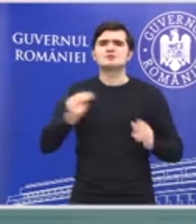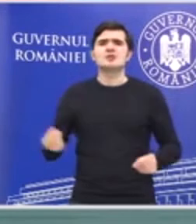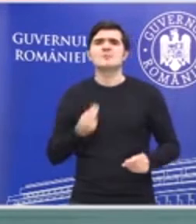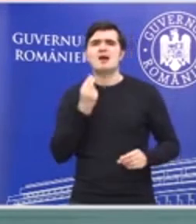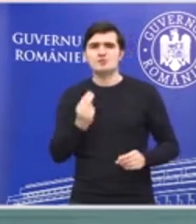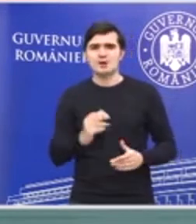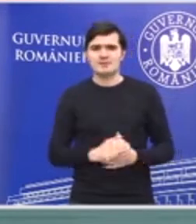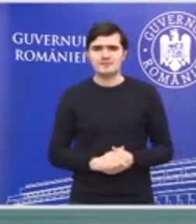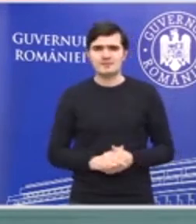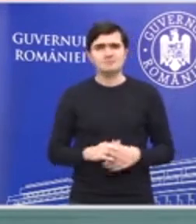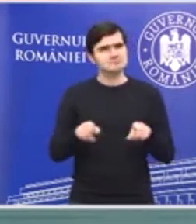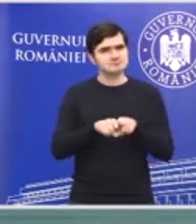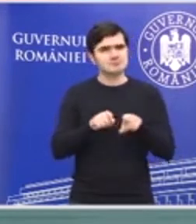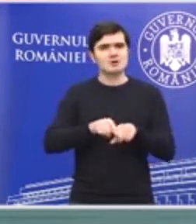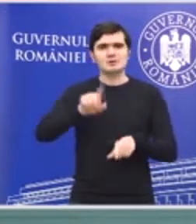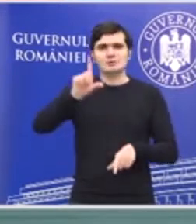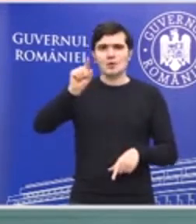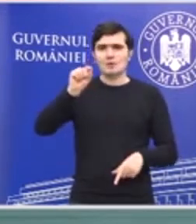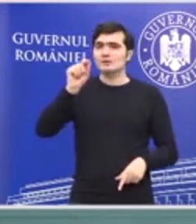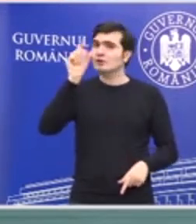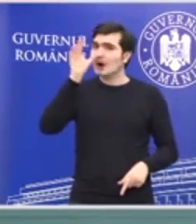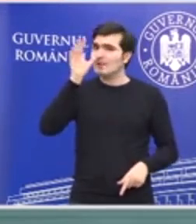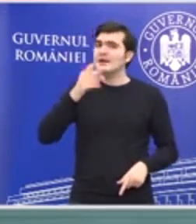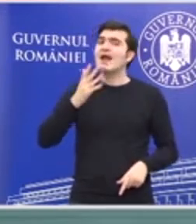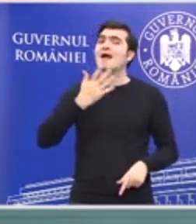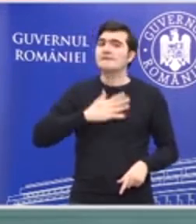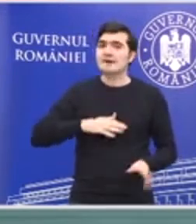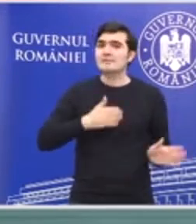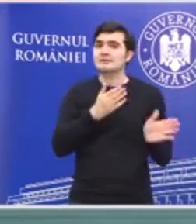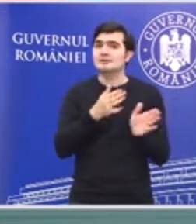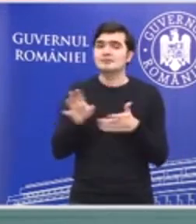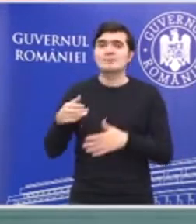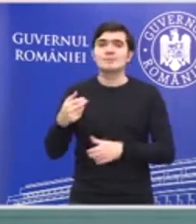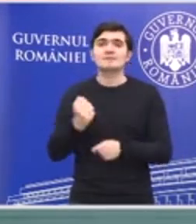De asemenea, pe 20 aprilie ne dorim demararea